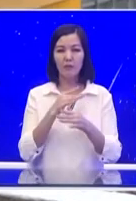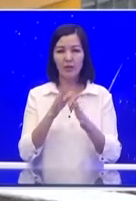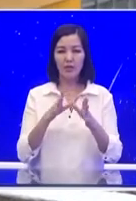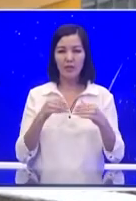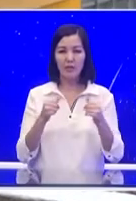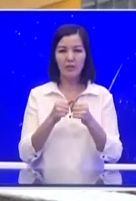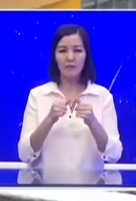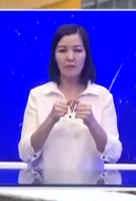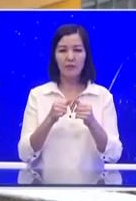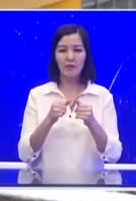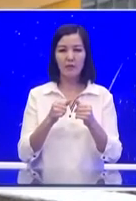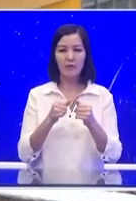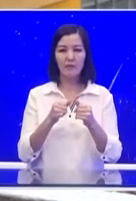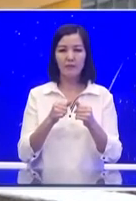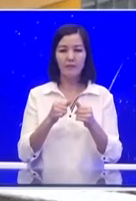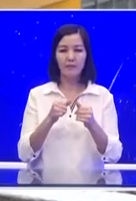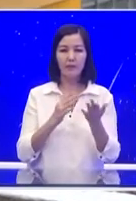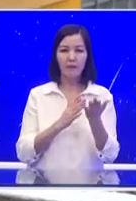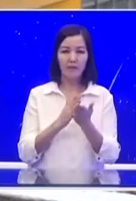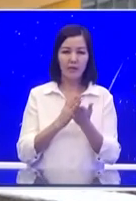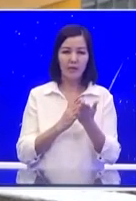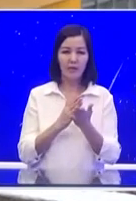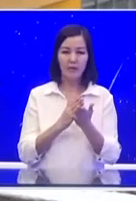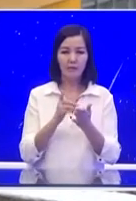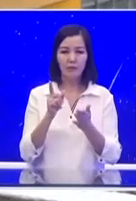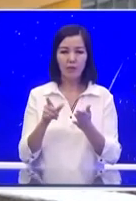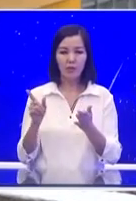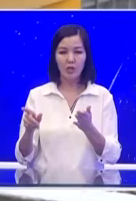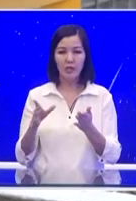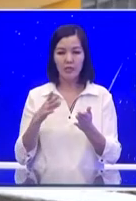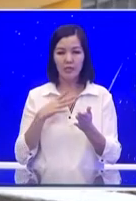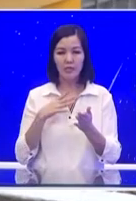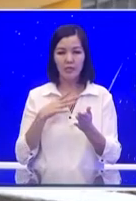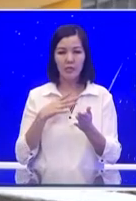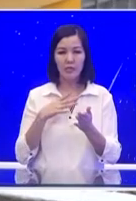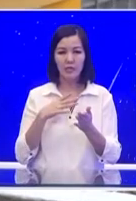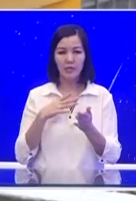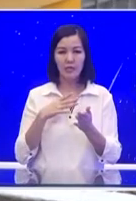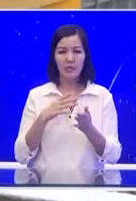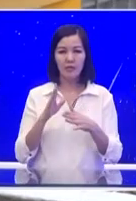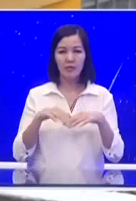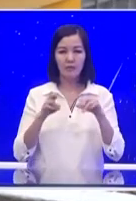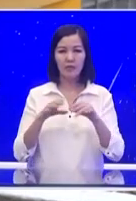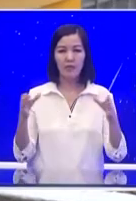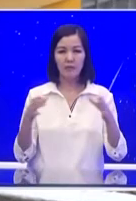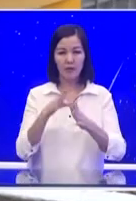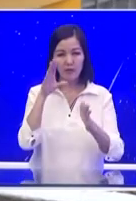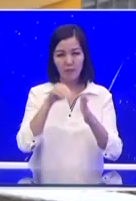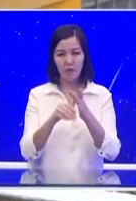семьям, ветеранам части. В социальный пакет входит